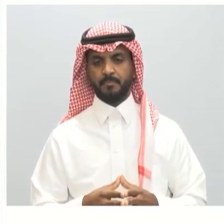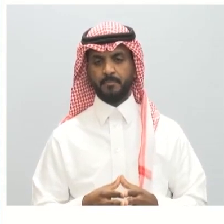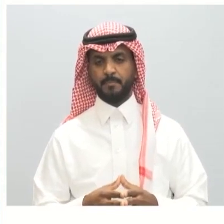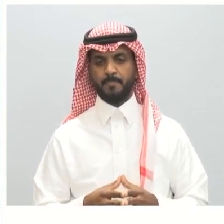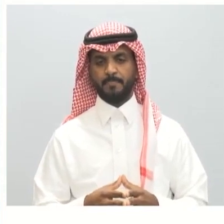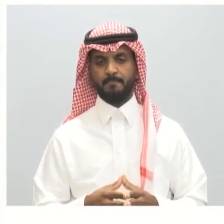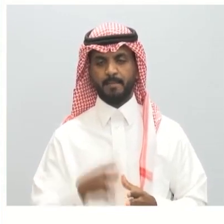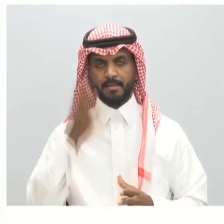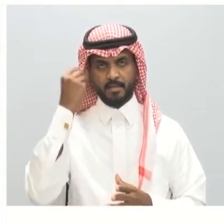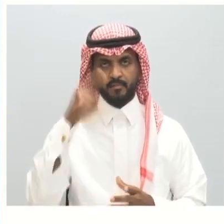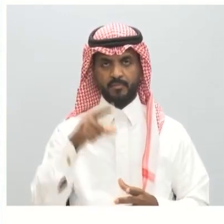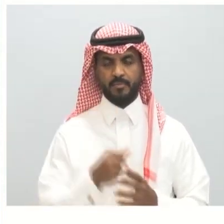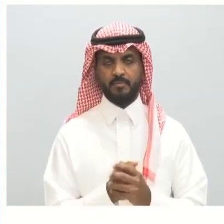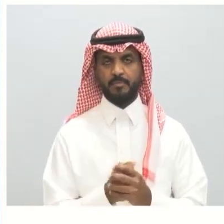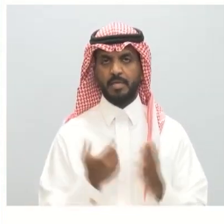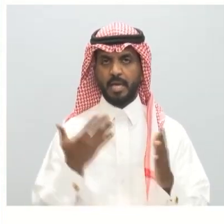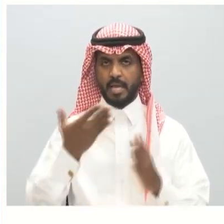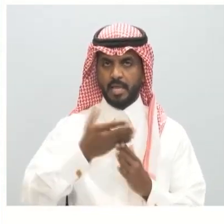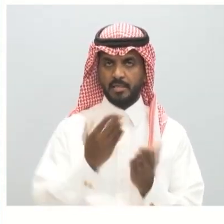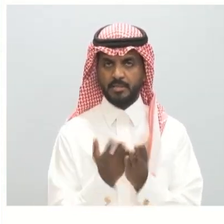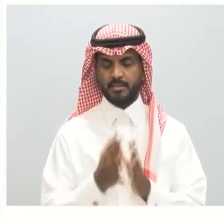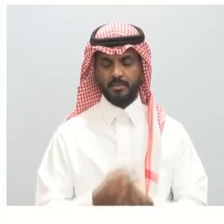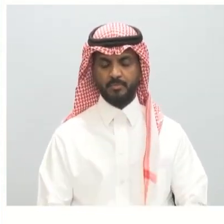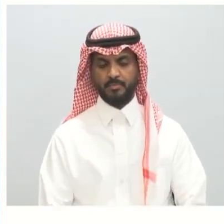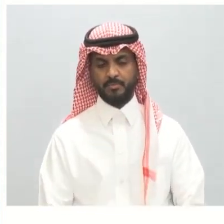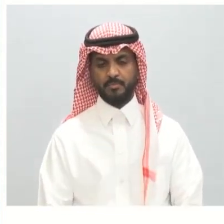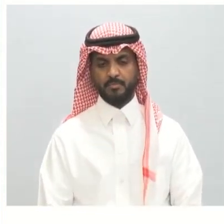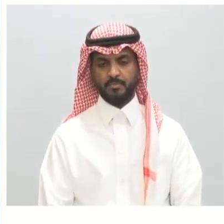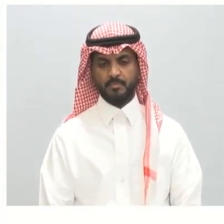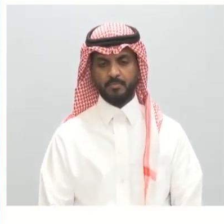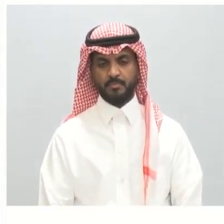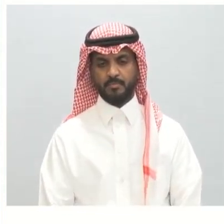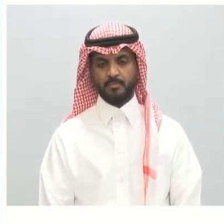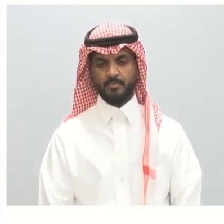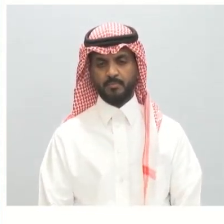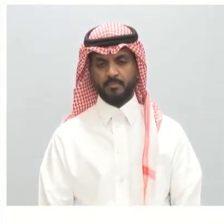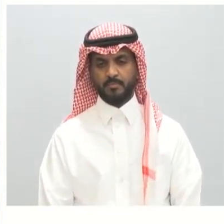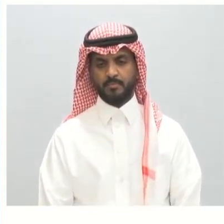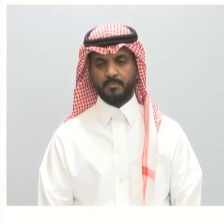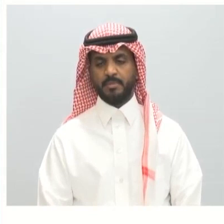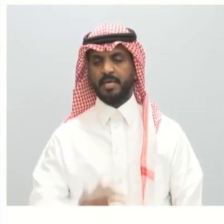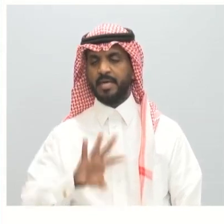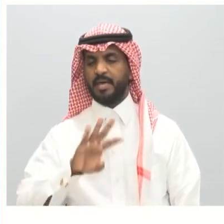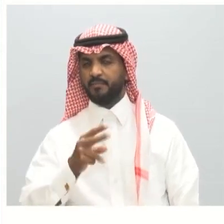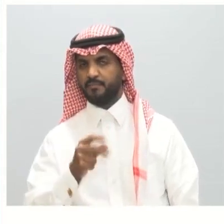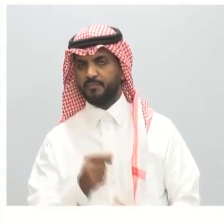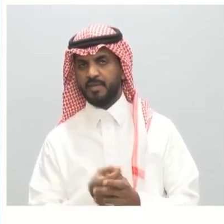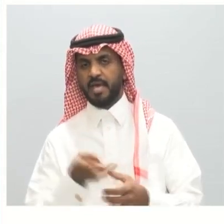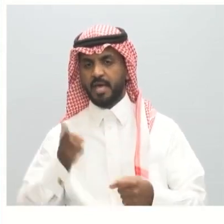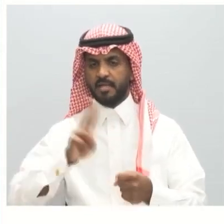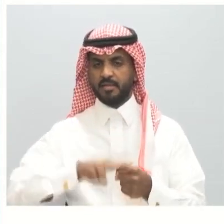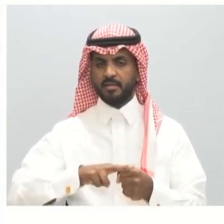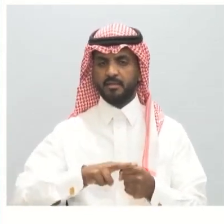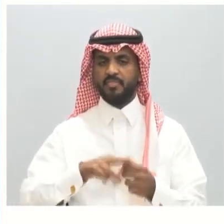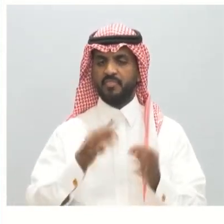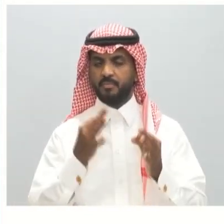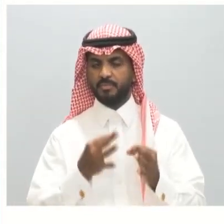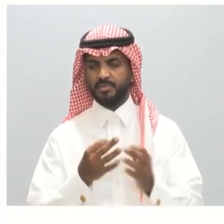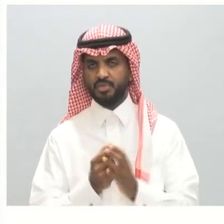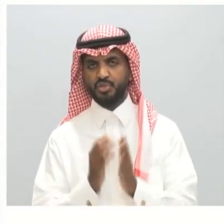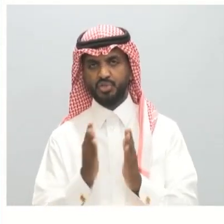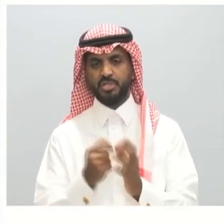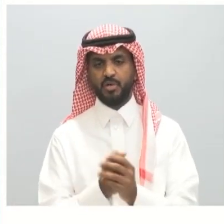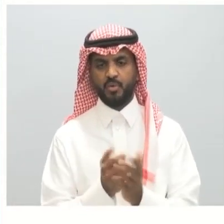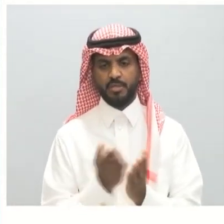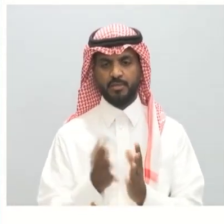سنتعرف على ذلك خلال مجريات هذا الدرس باذن الله هو كيفيه اعاده ضبط الاتجاه